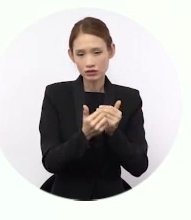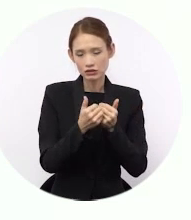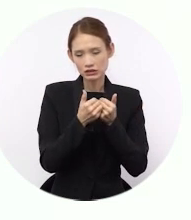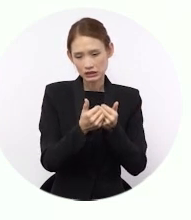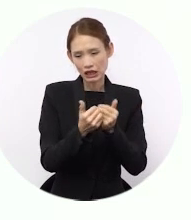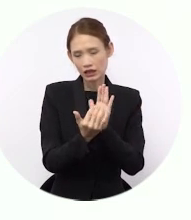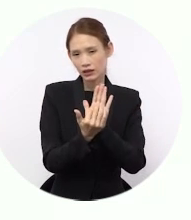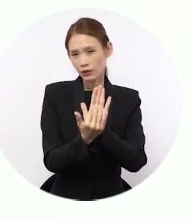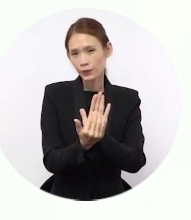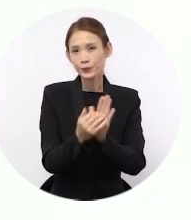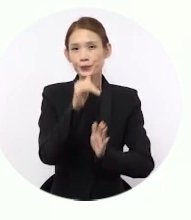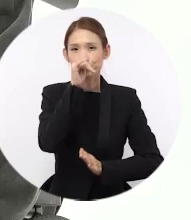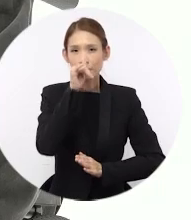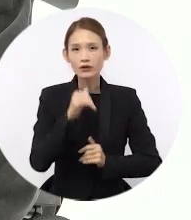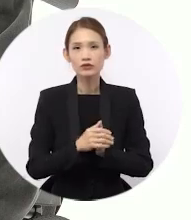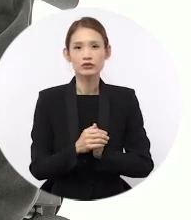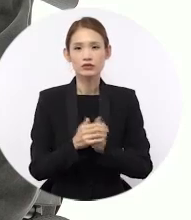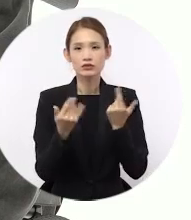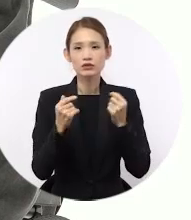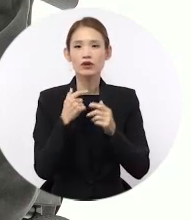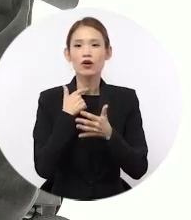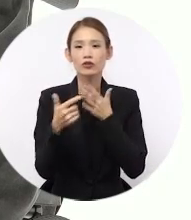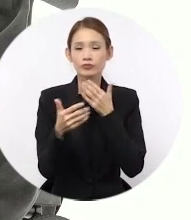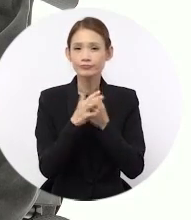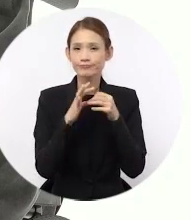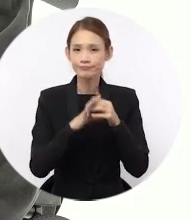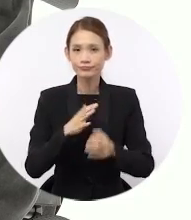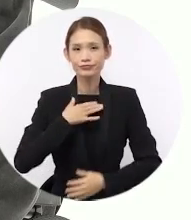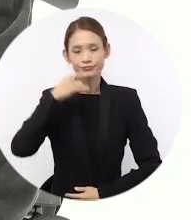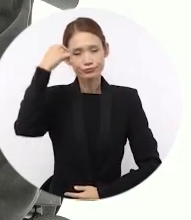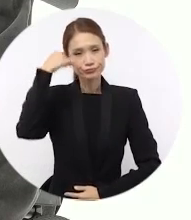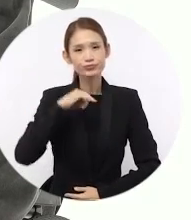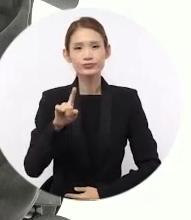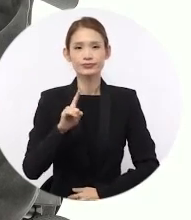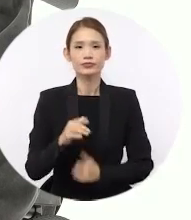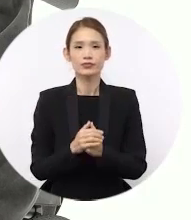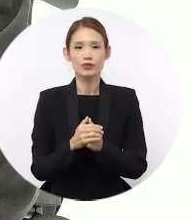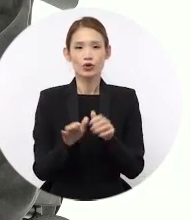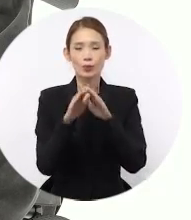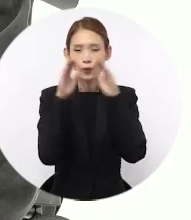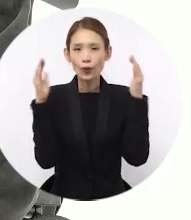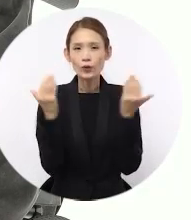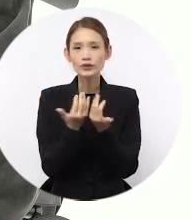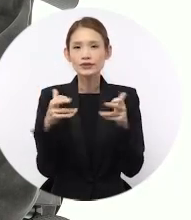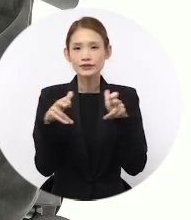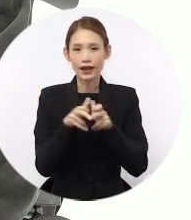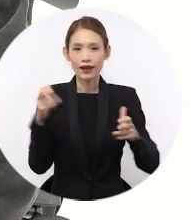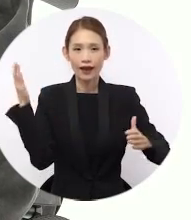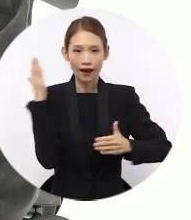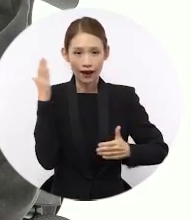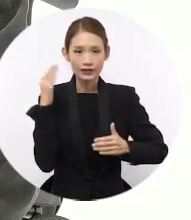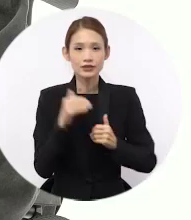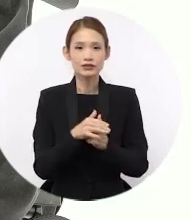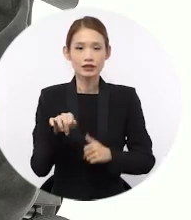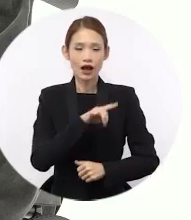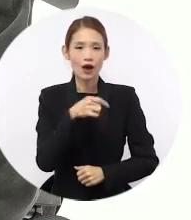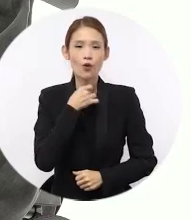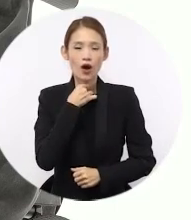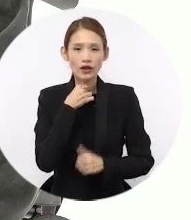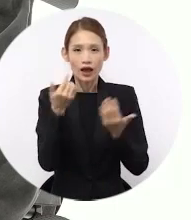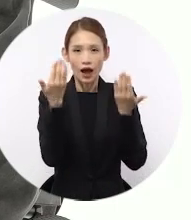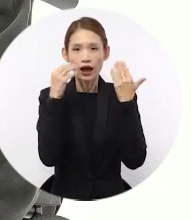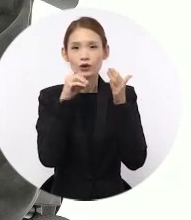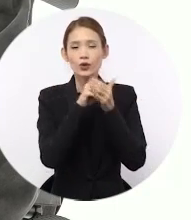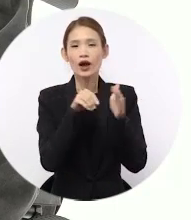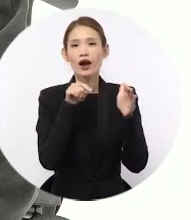거리껴하는 학교들도 많아요. 이런 경험을 통해서 제가 느낀 것은 모든 장애 학생들이 자신이 원하는